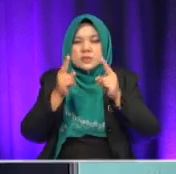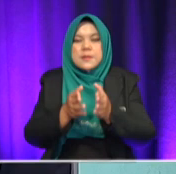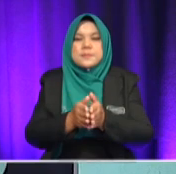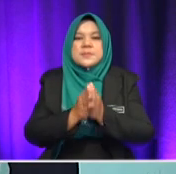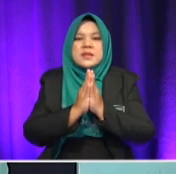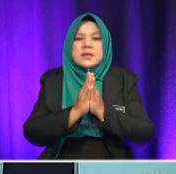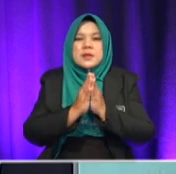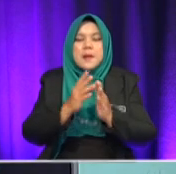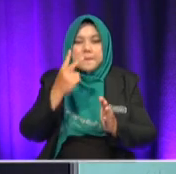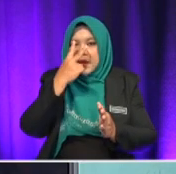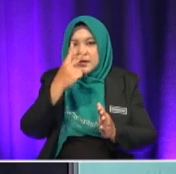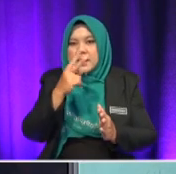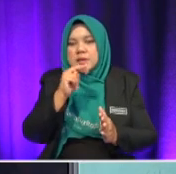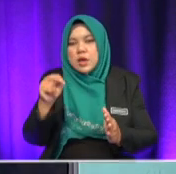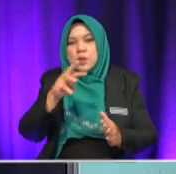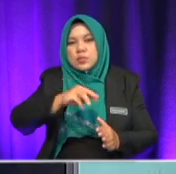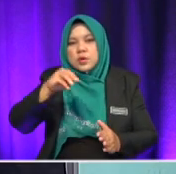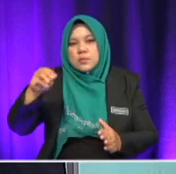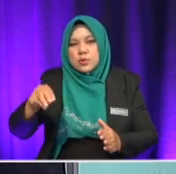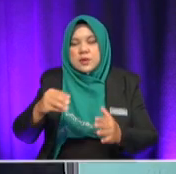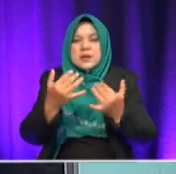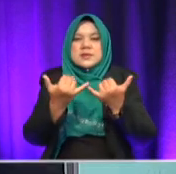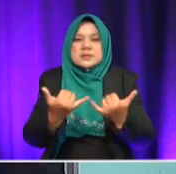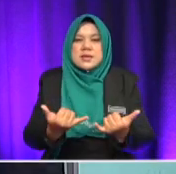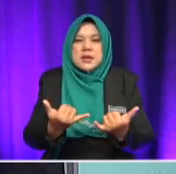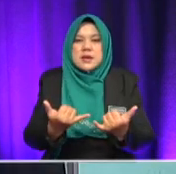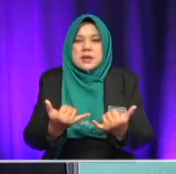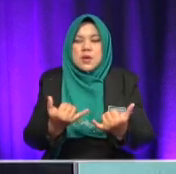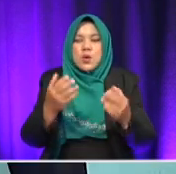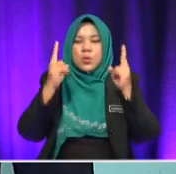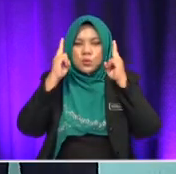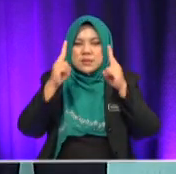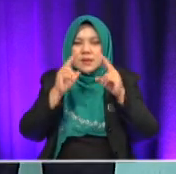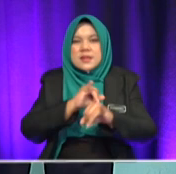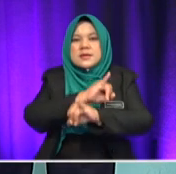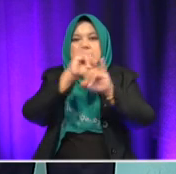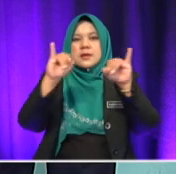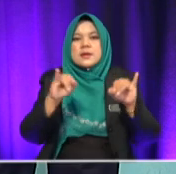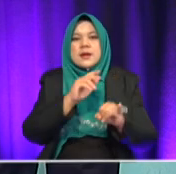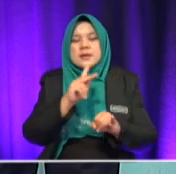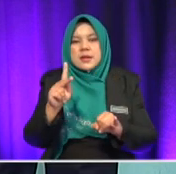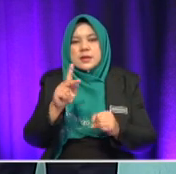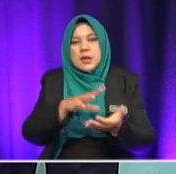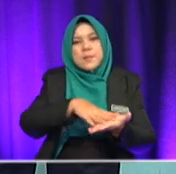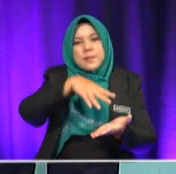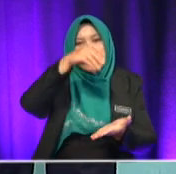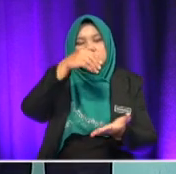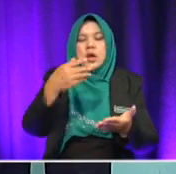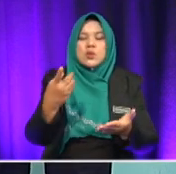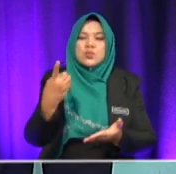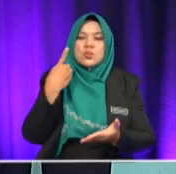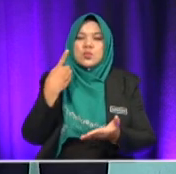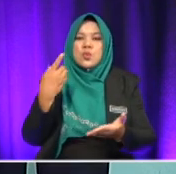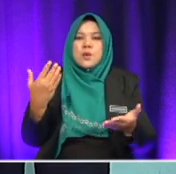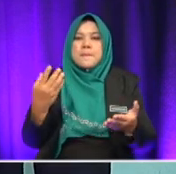pandangan daripada murid-murid sekalian sekarang ini Ustaz Terangkan dulu kita belajar dulu bagi paham Nah